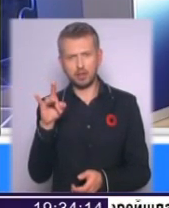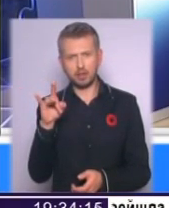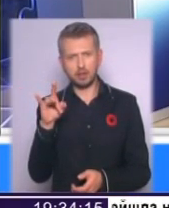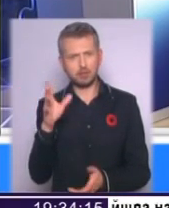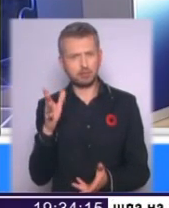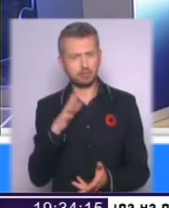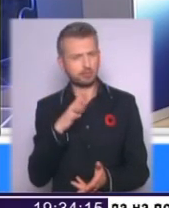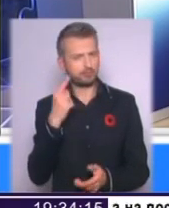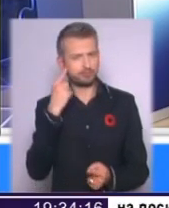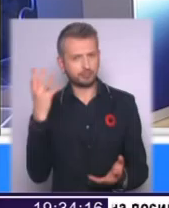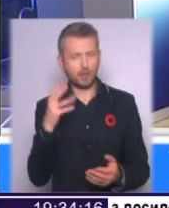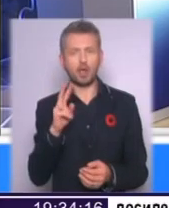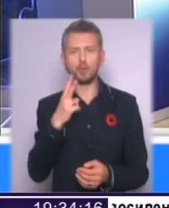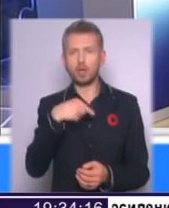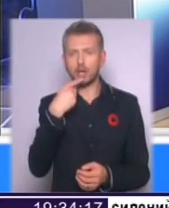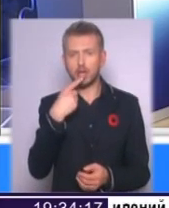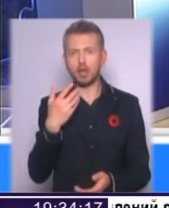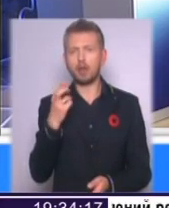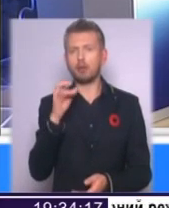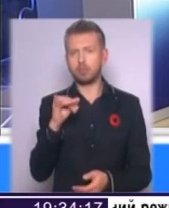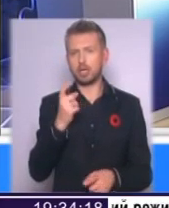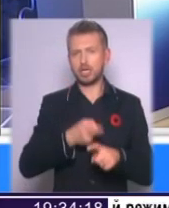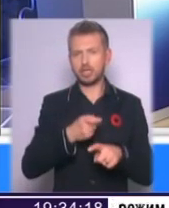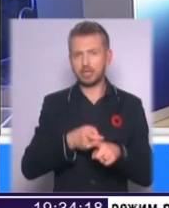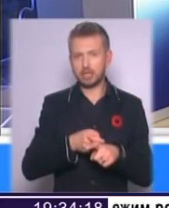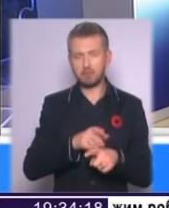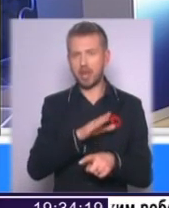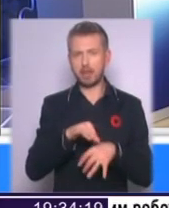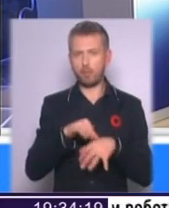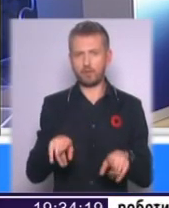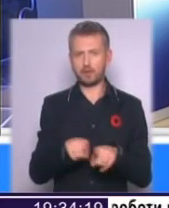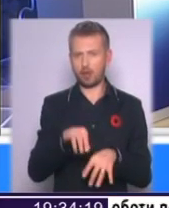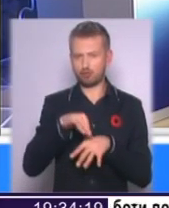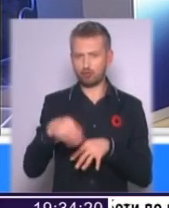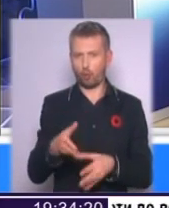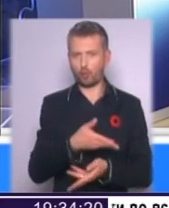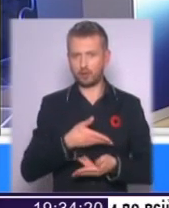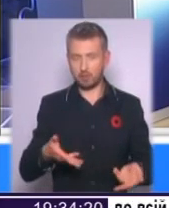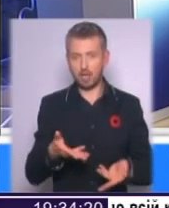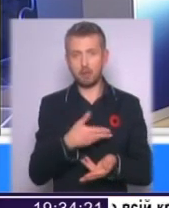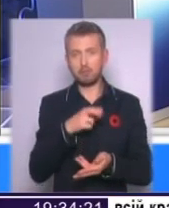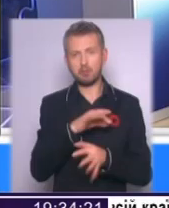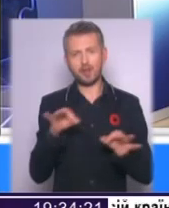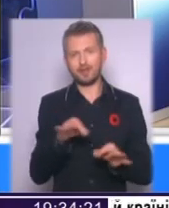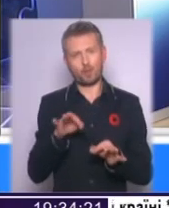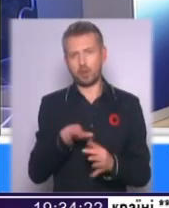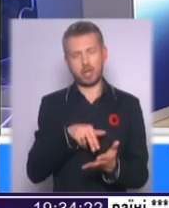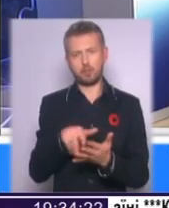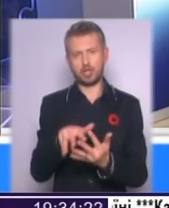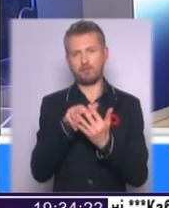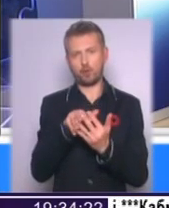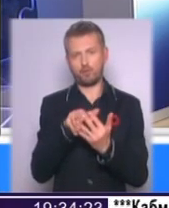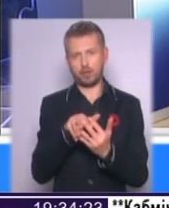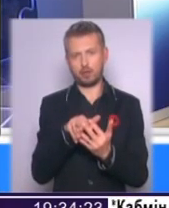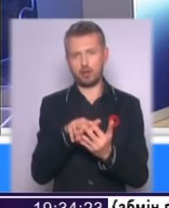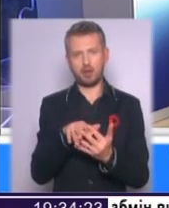українці казали, що якби німець не повівся так жорстоко із нами, то ми б ніколи б не пішли воювати проти його, захищати